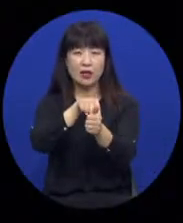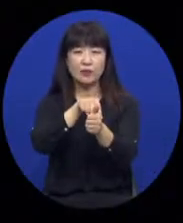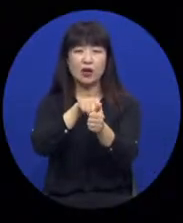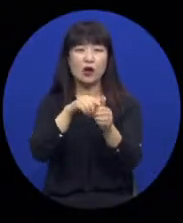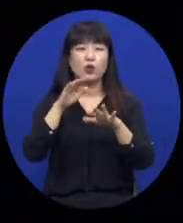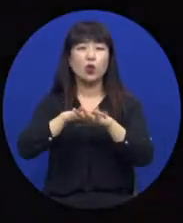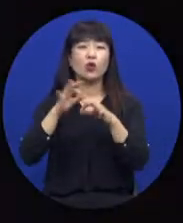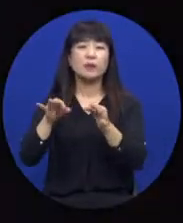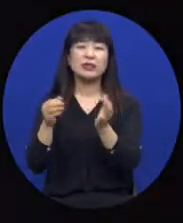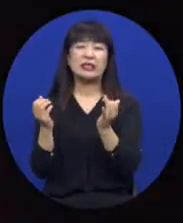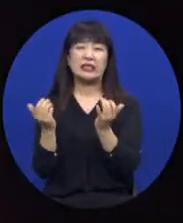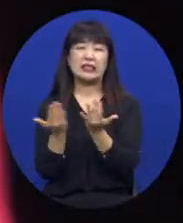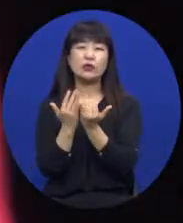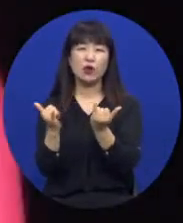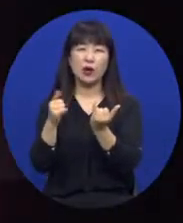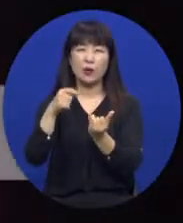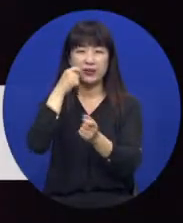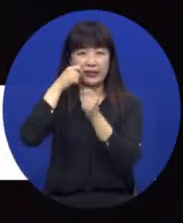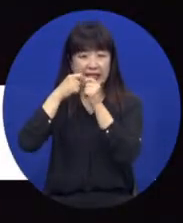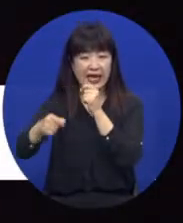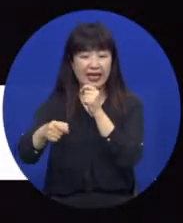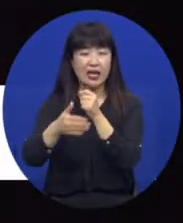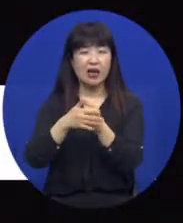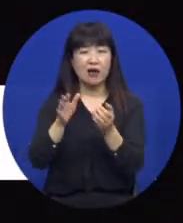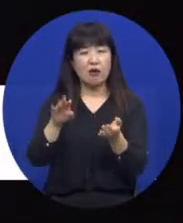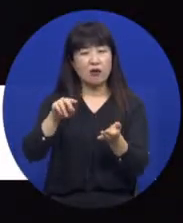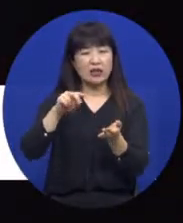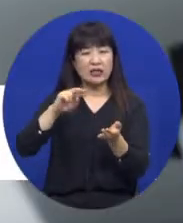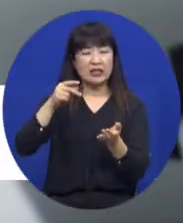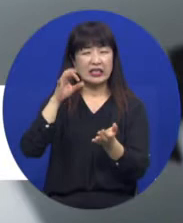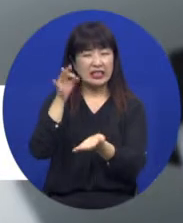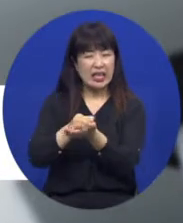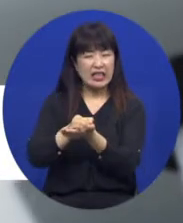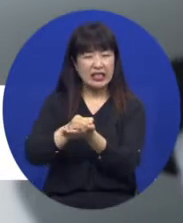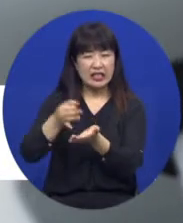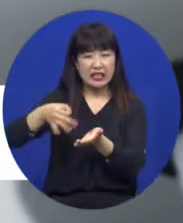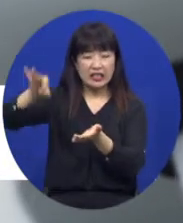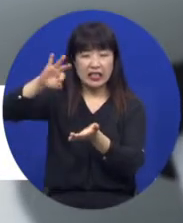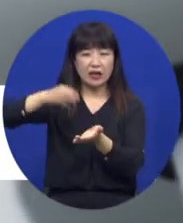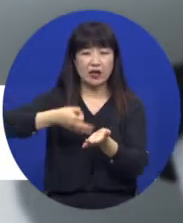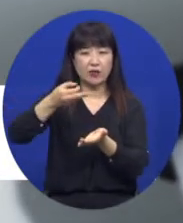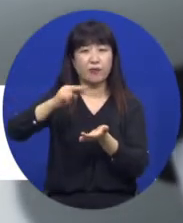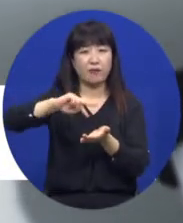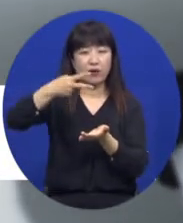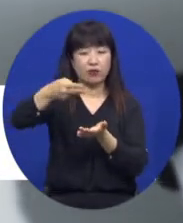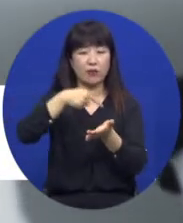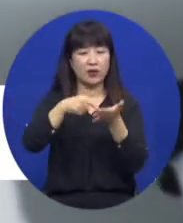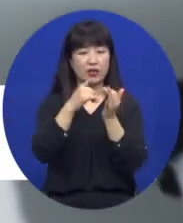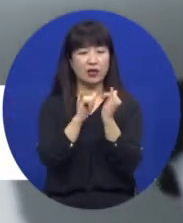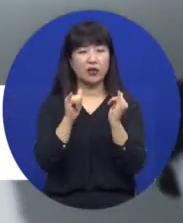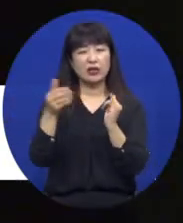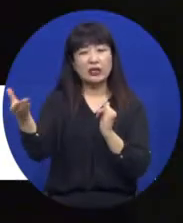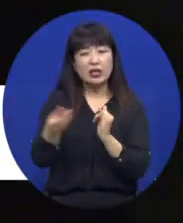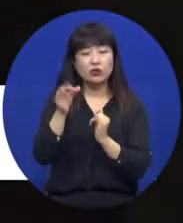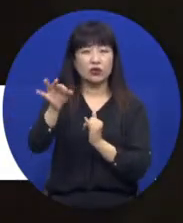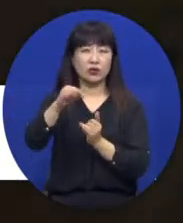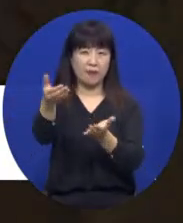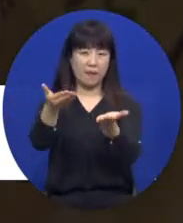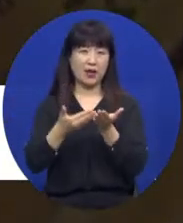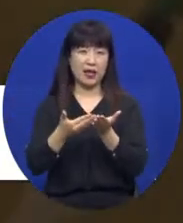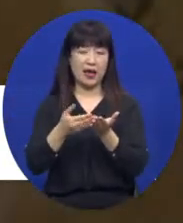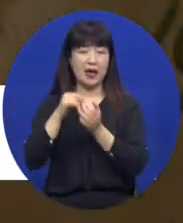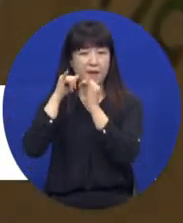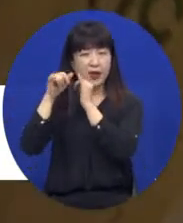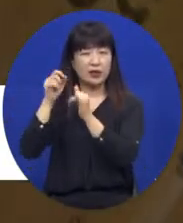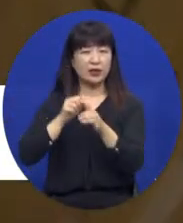직원의 사칭 했는데 기존 대출금을 상환 하면 더 싼 이자로 갈아타게 해주겠다 며 피해자 들로부터 기존 대출금을 받아 vs